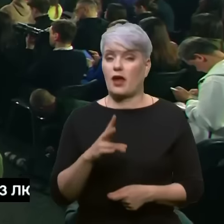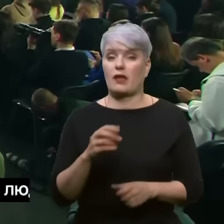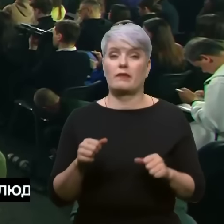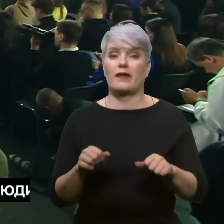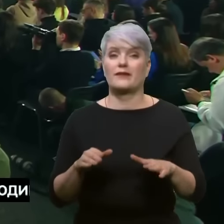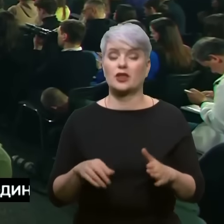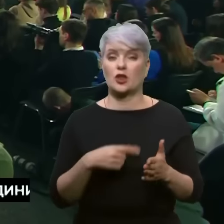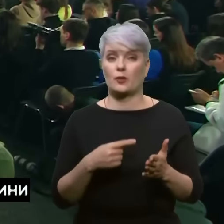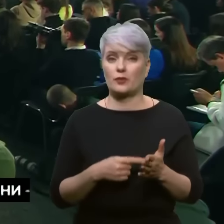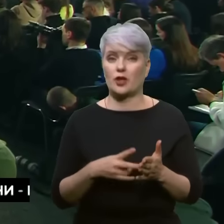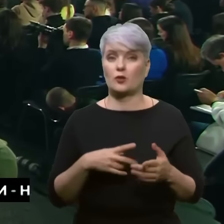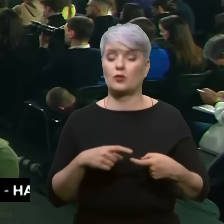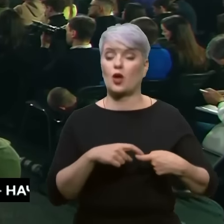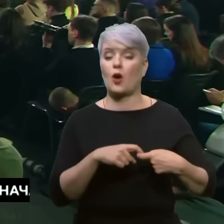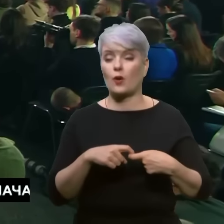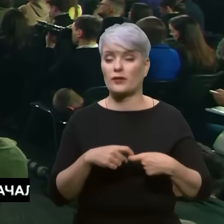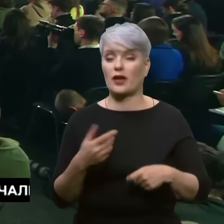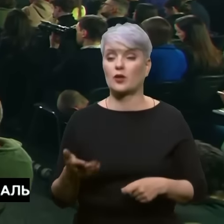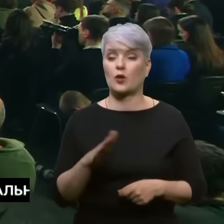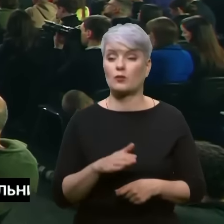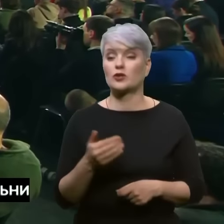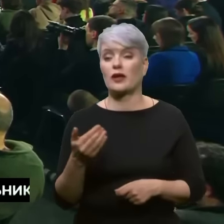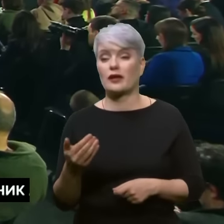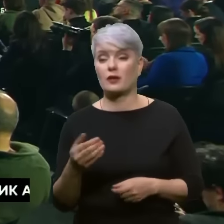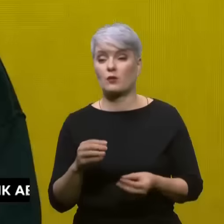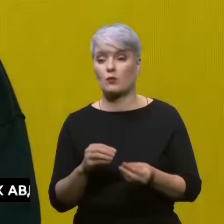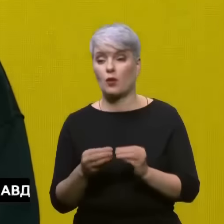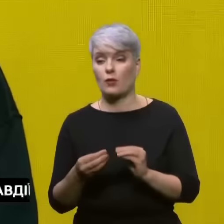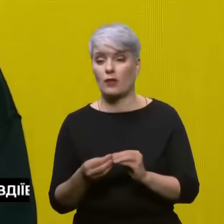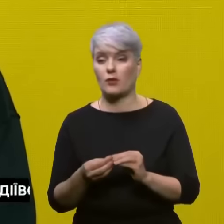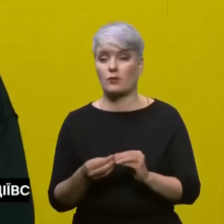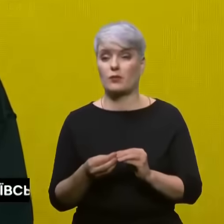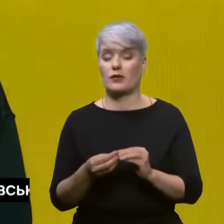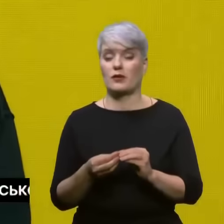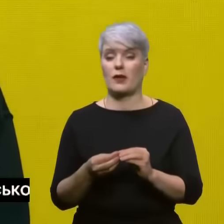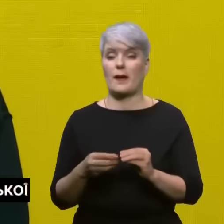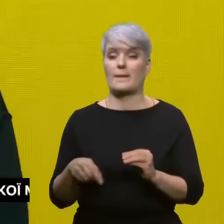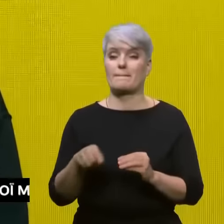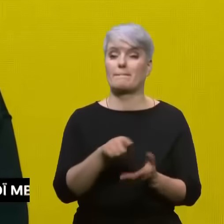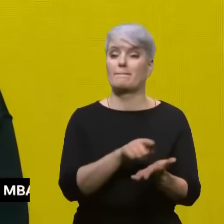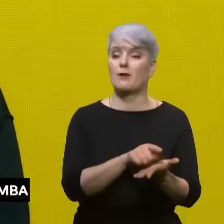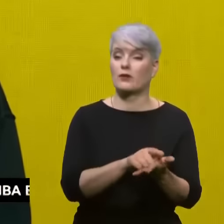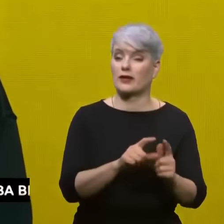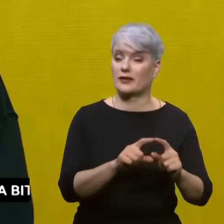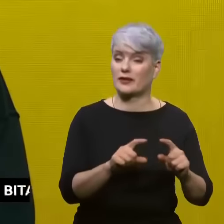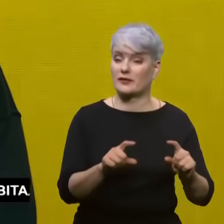невирішених питань, щоб бути контактом між їх проблемами і там податківцями